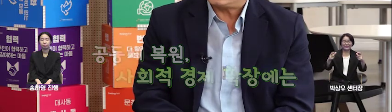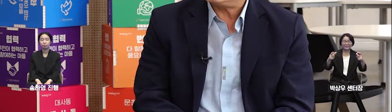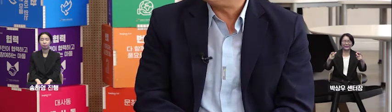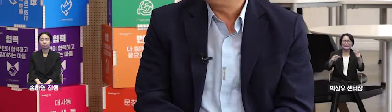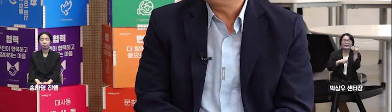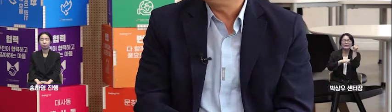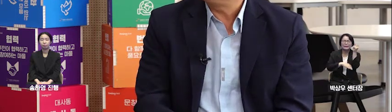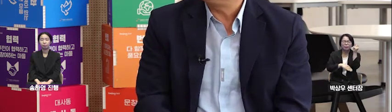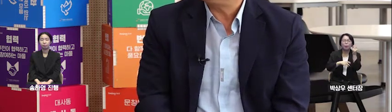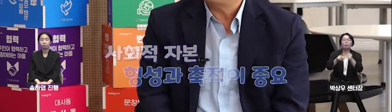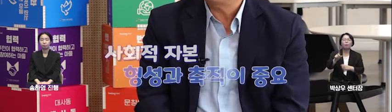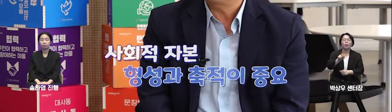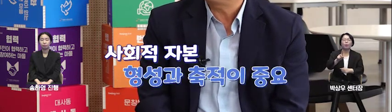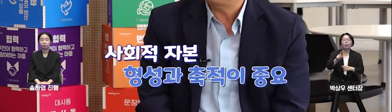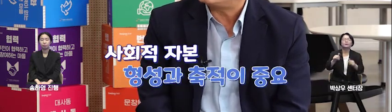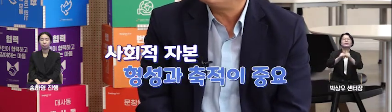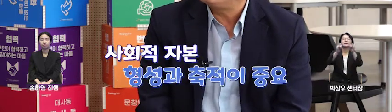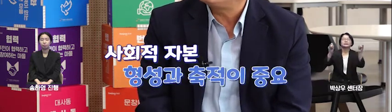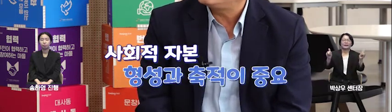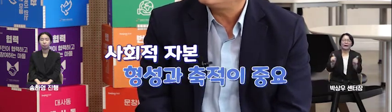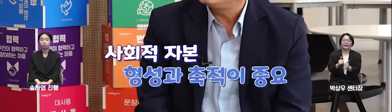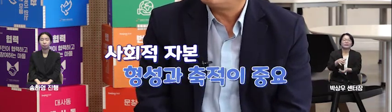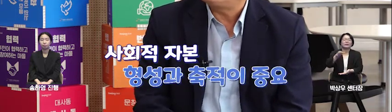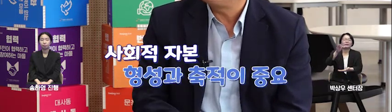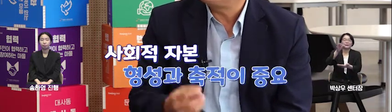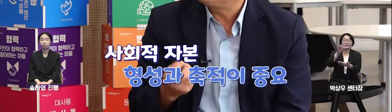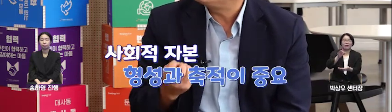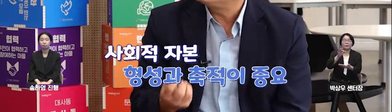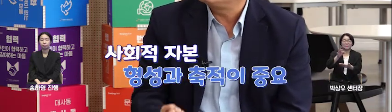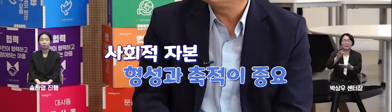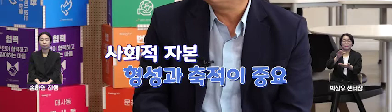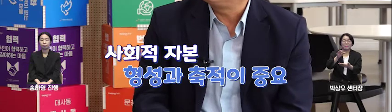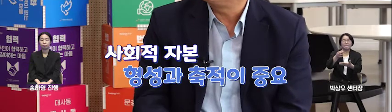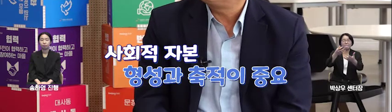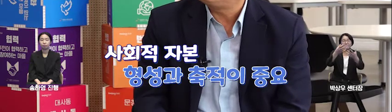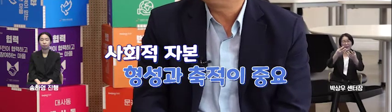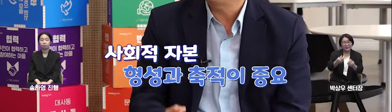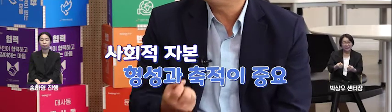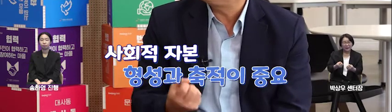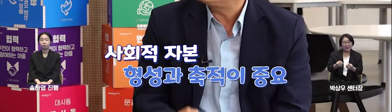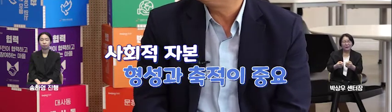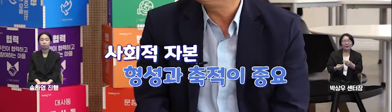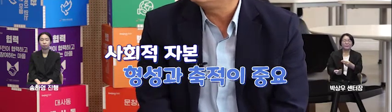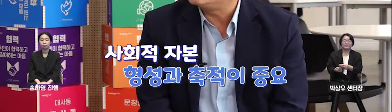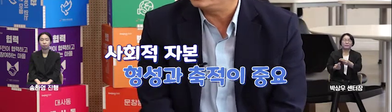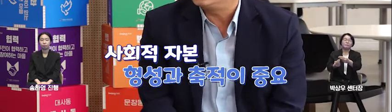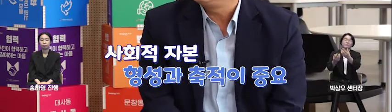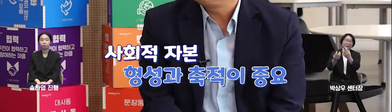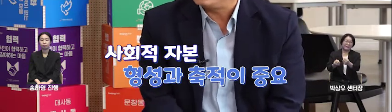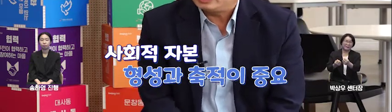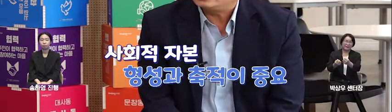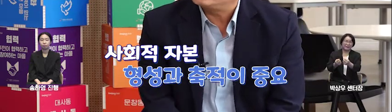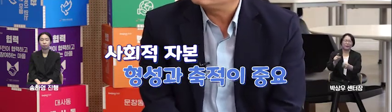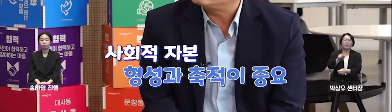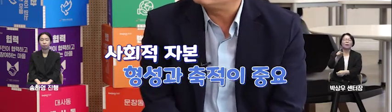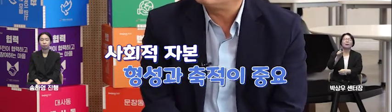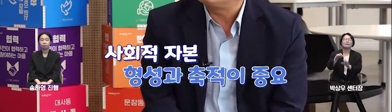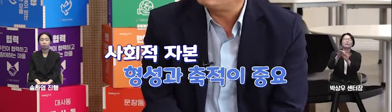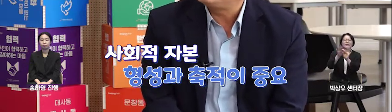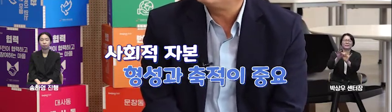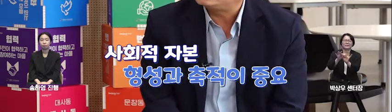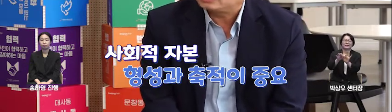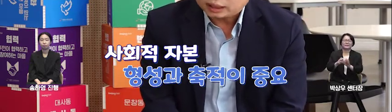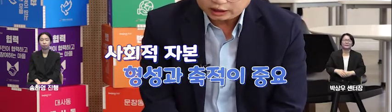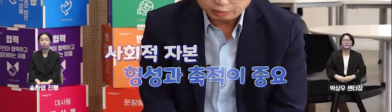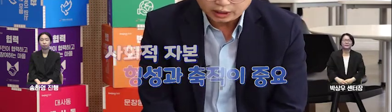쪽에 가장 기본적인 것은 사회적 자본이 얼마만큼 형성되어 있고 얼마만큼 축적되어 있느냐 뭐 이러한